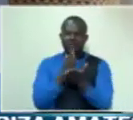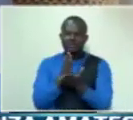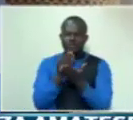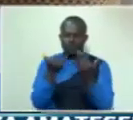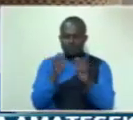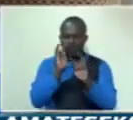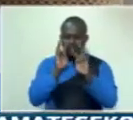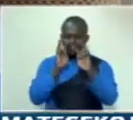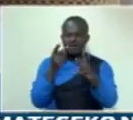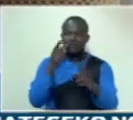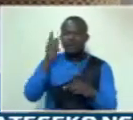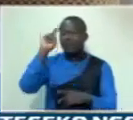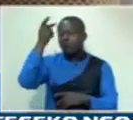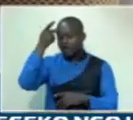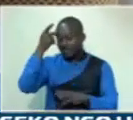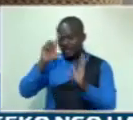buroye bari ba police